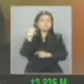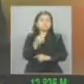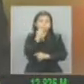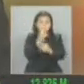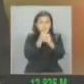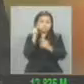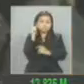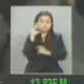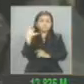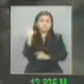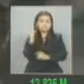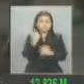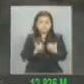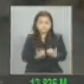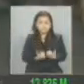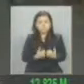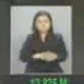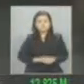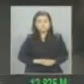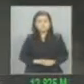กวันนี้ค่ะ